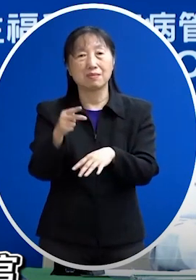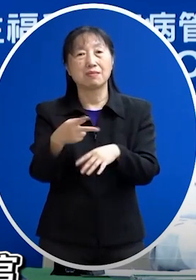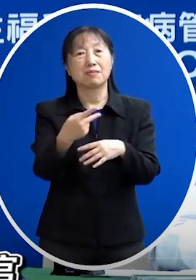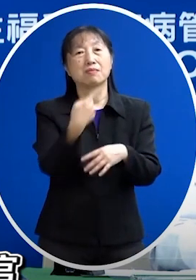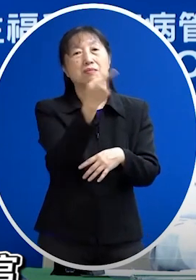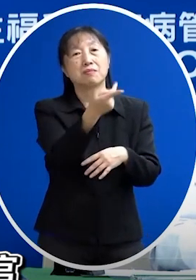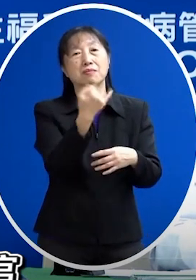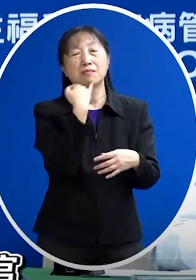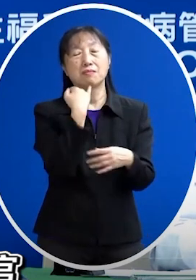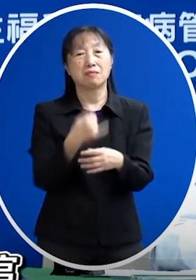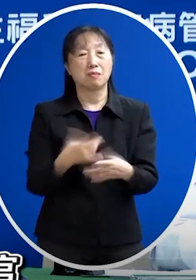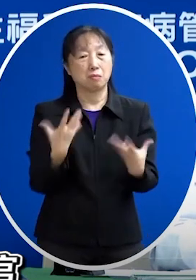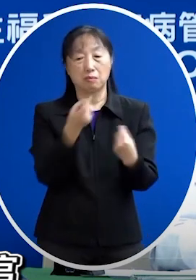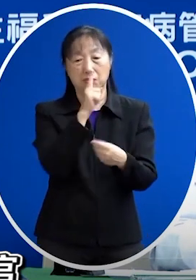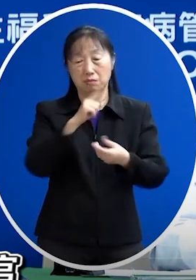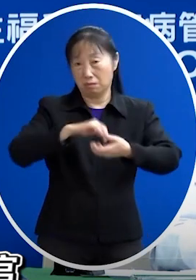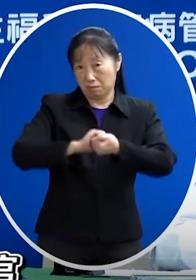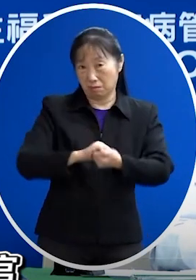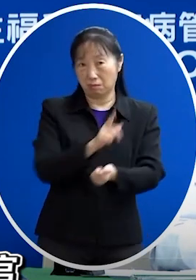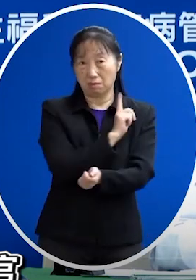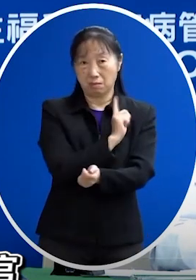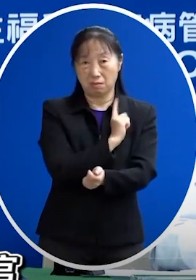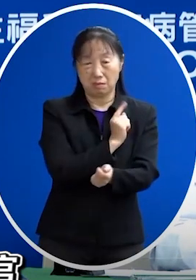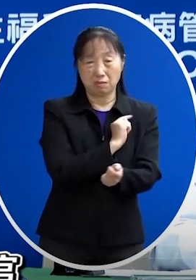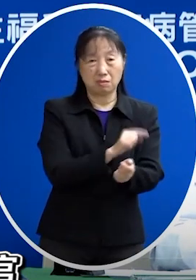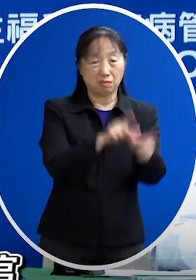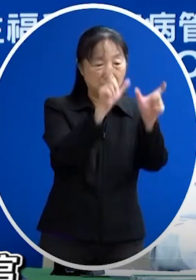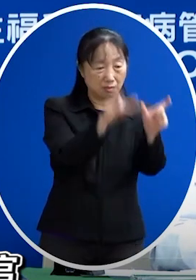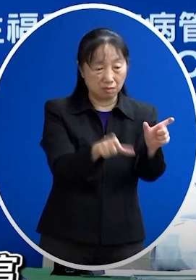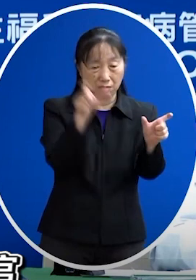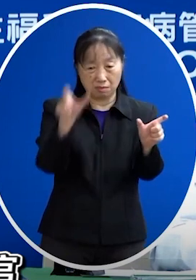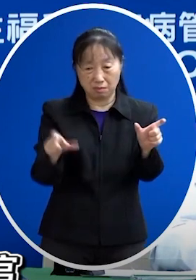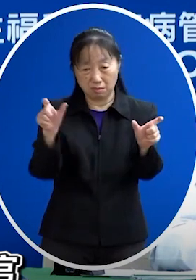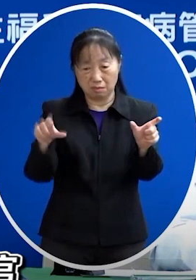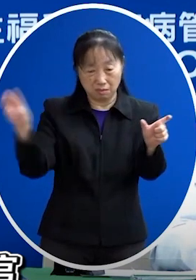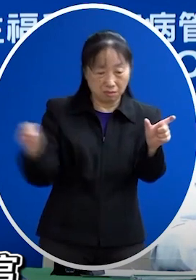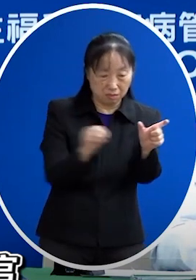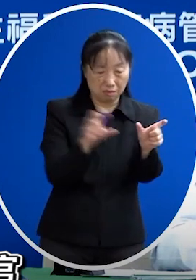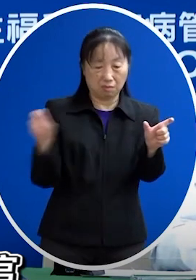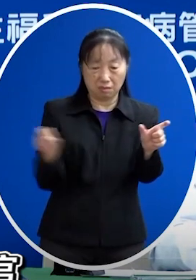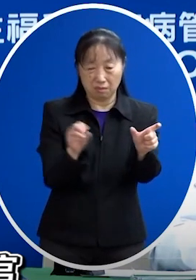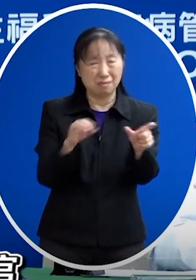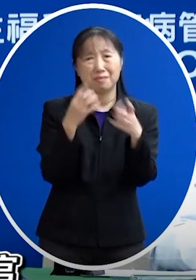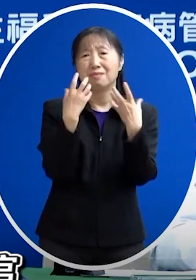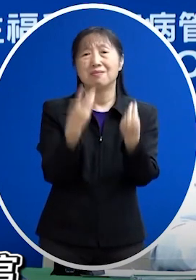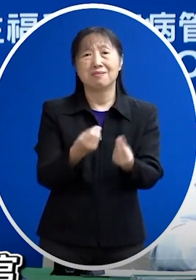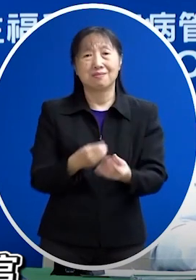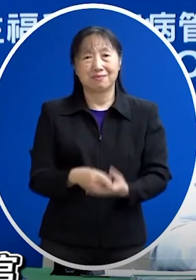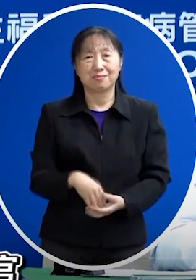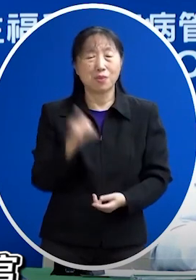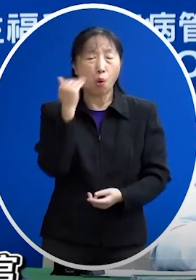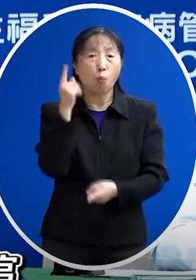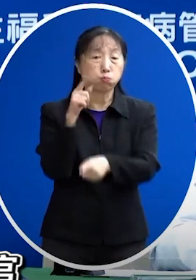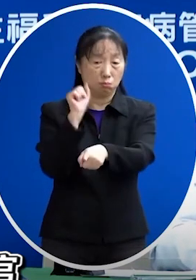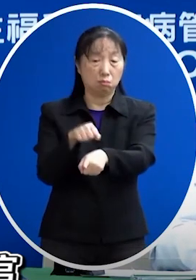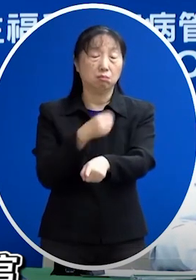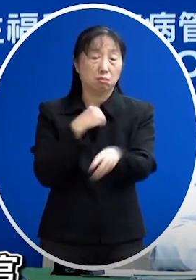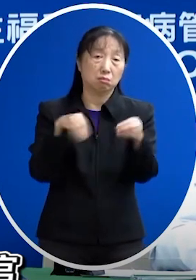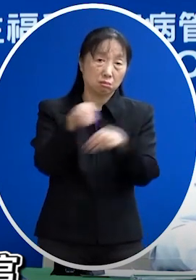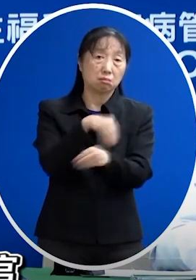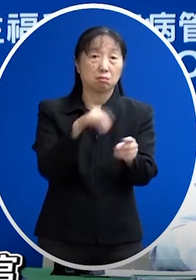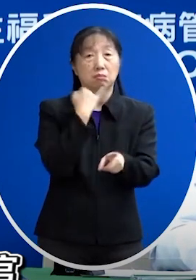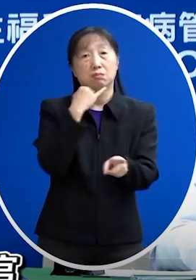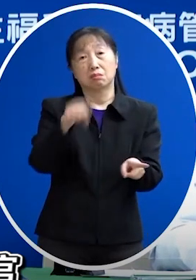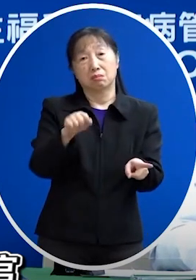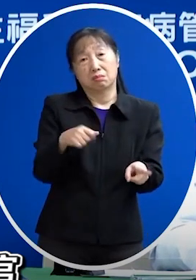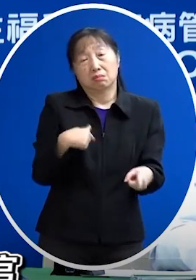并不会要求说他一定要把这样一个一个把它挪过来，好，那但如果他愿意去挪，或有人愿意挪，那